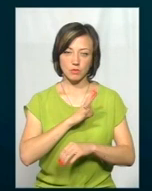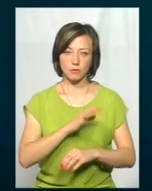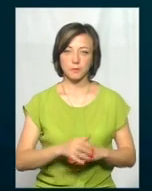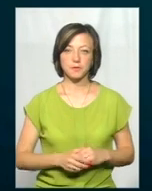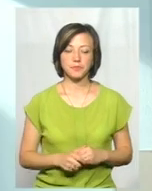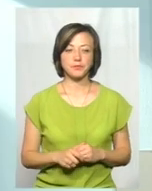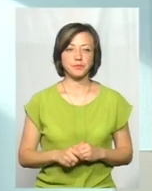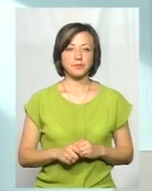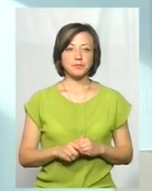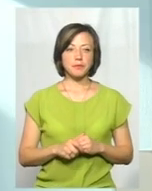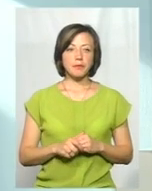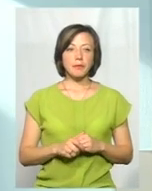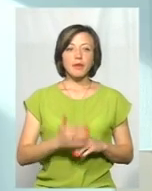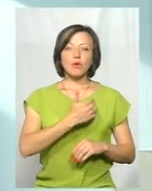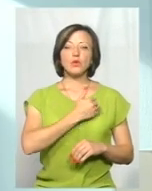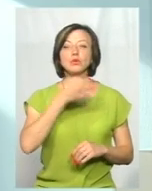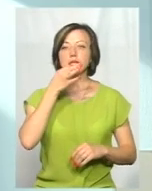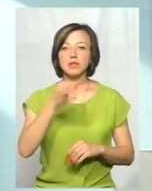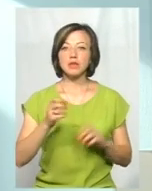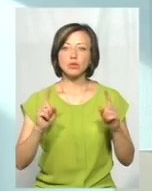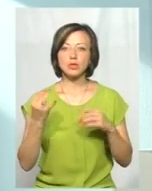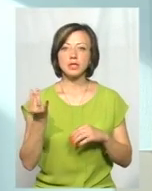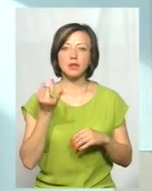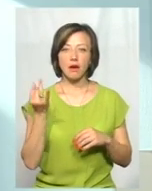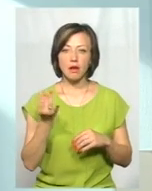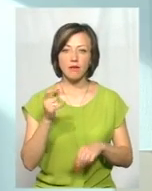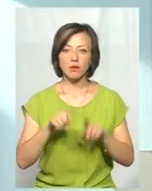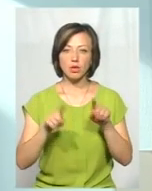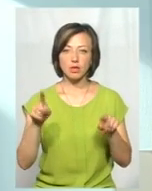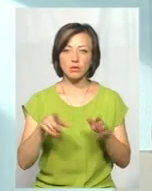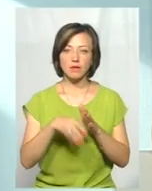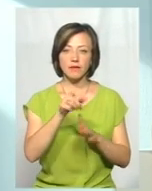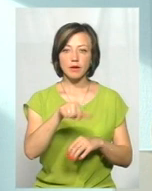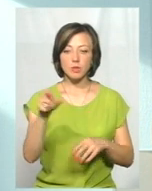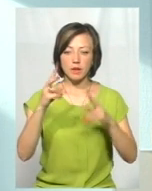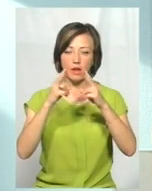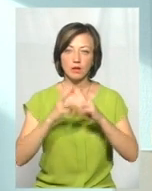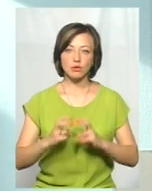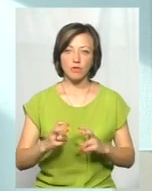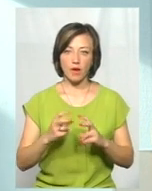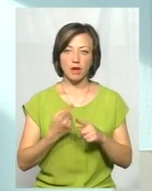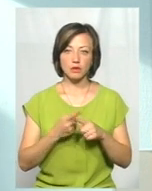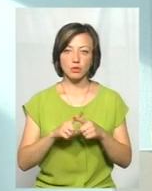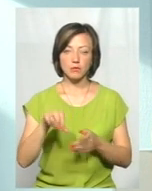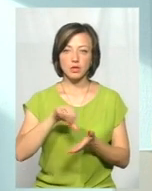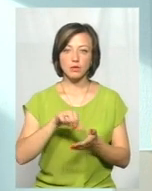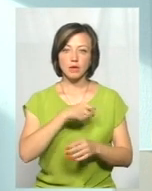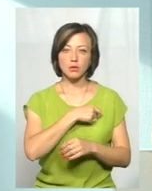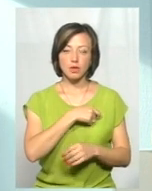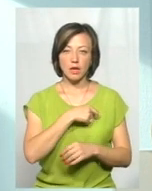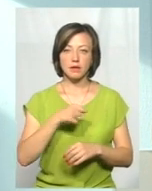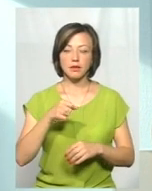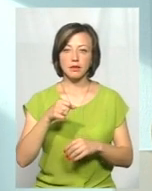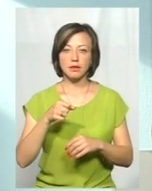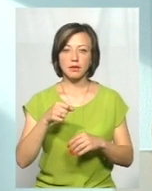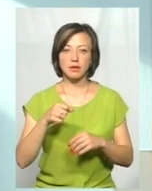відвідав. Тут хочу зазначити, що дуже цікаво іноді виборцям самим аналізувати от присутність депутатів